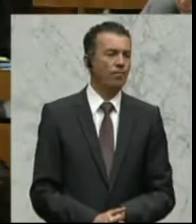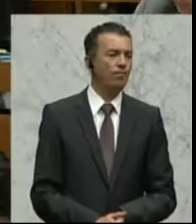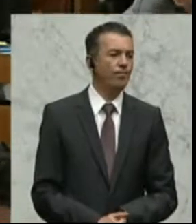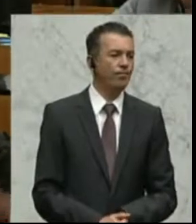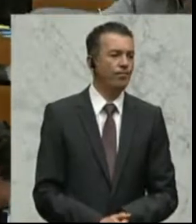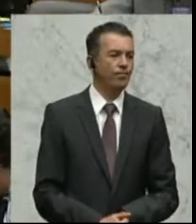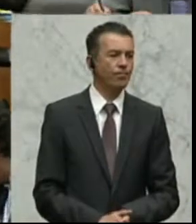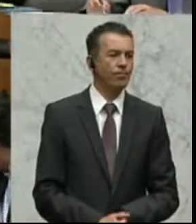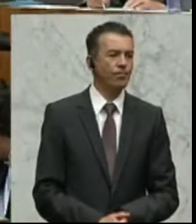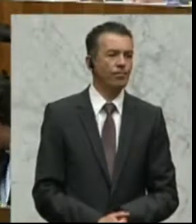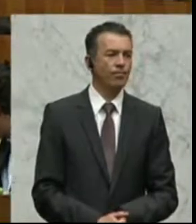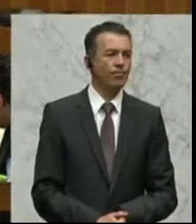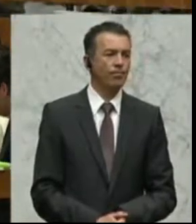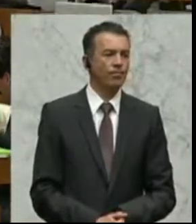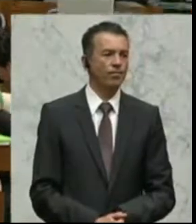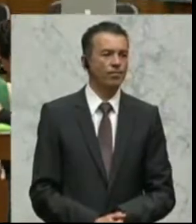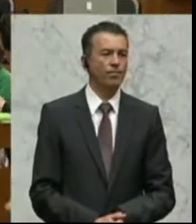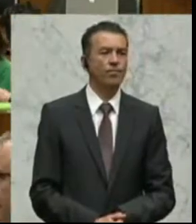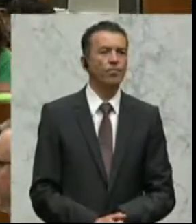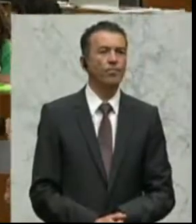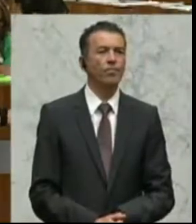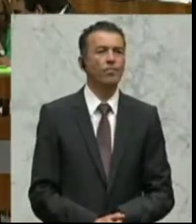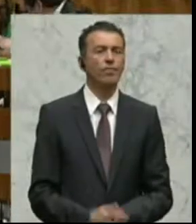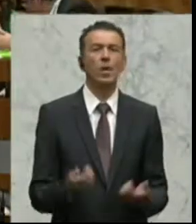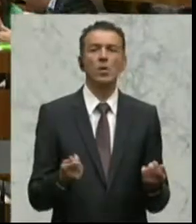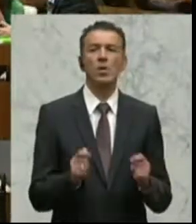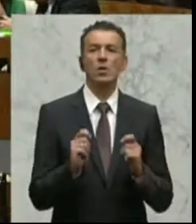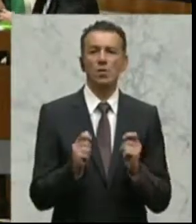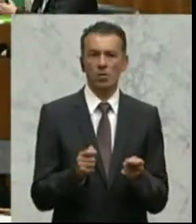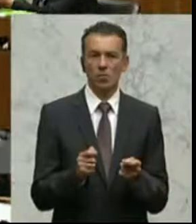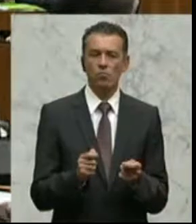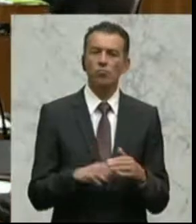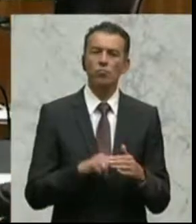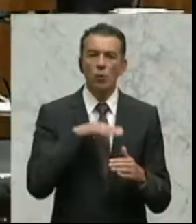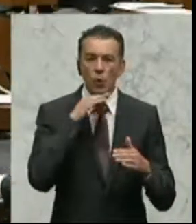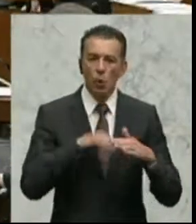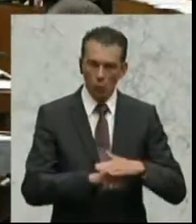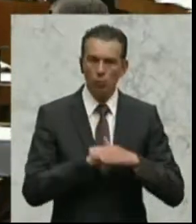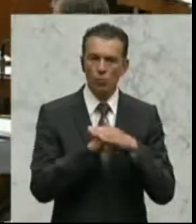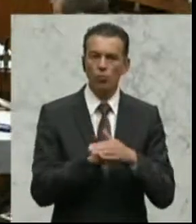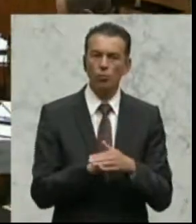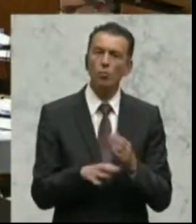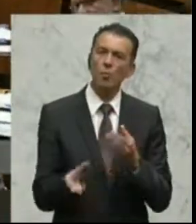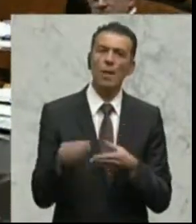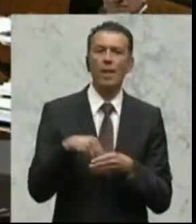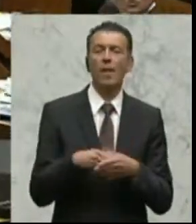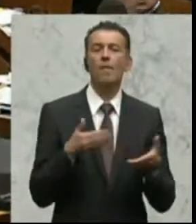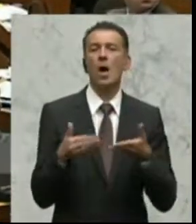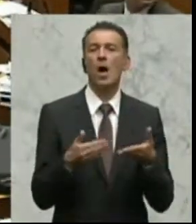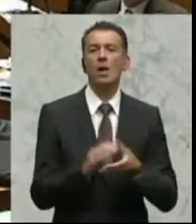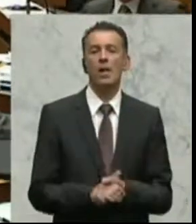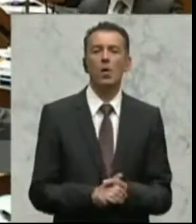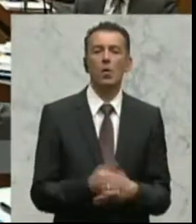Parteipolitisches Kalkül stecke hinter der Vermögenssteuerdebatte, da diese Steuer keine wesentlichen Mehreinnahmen bringe, sondern im